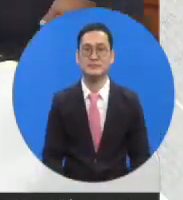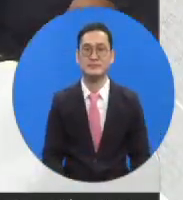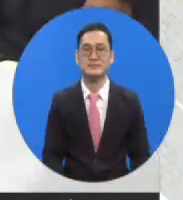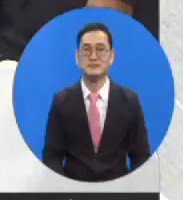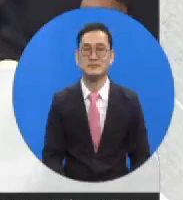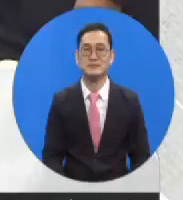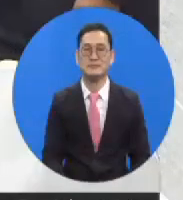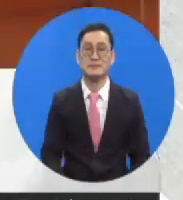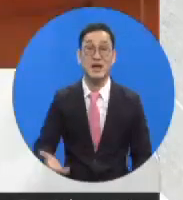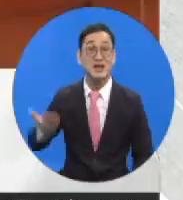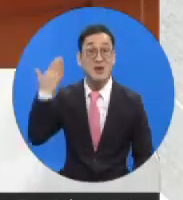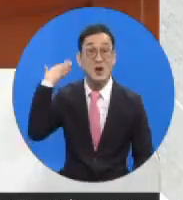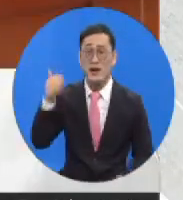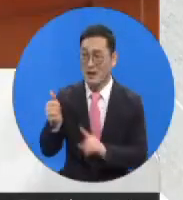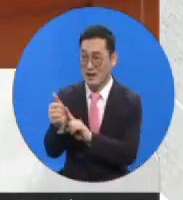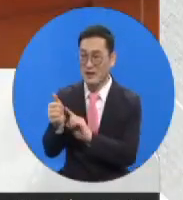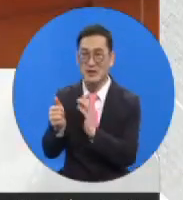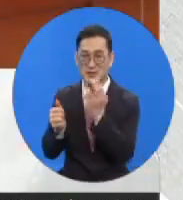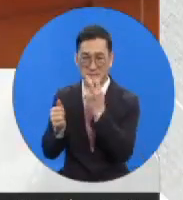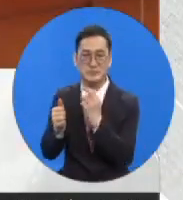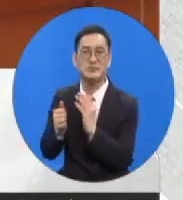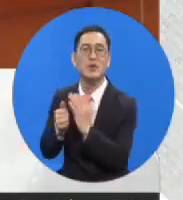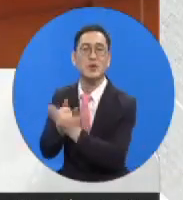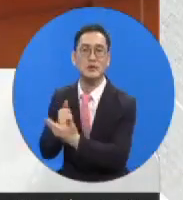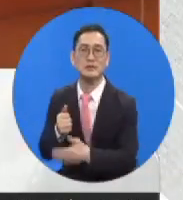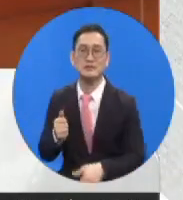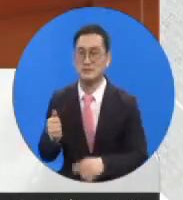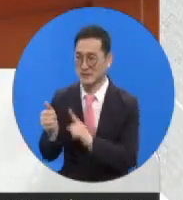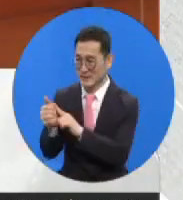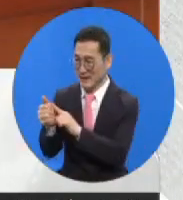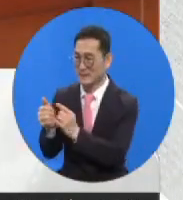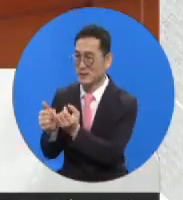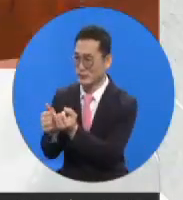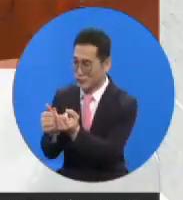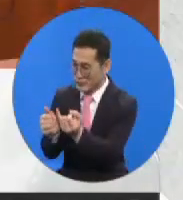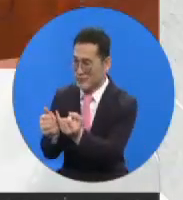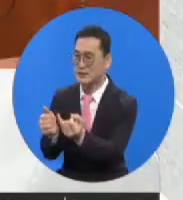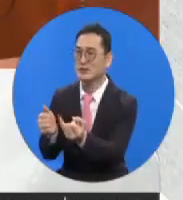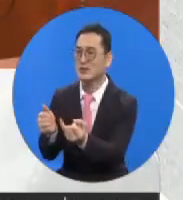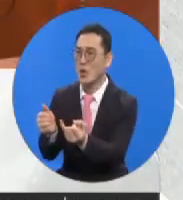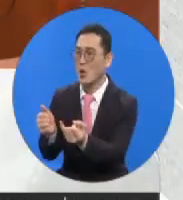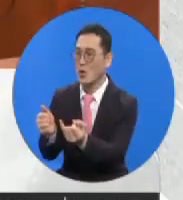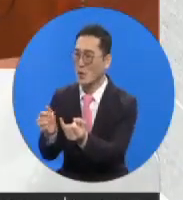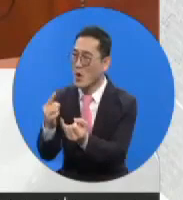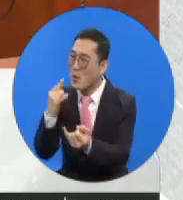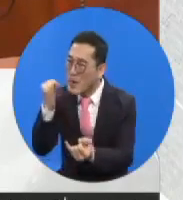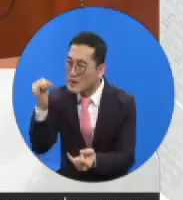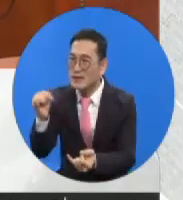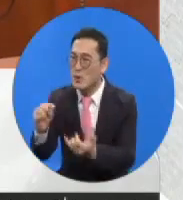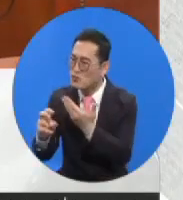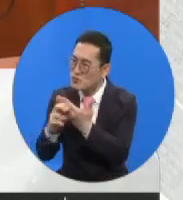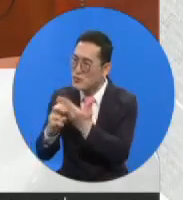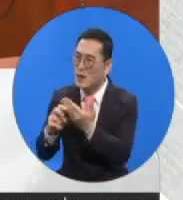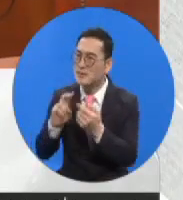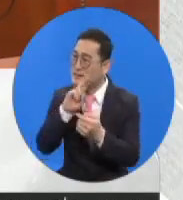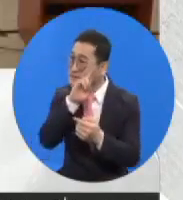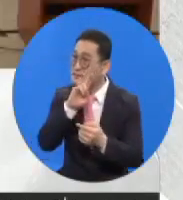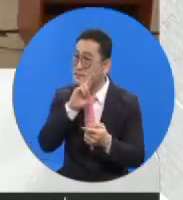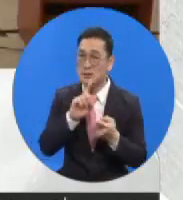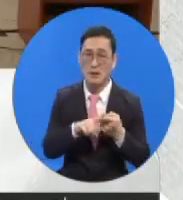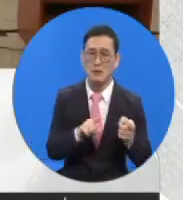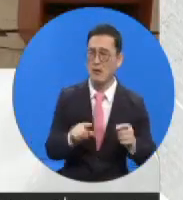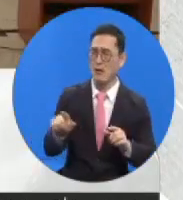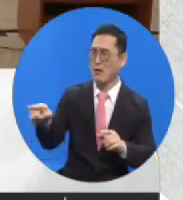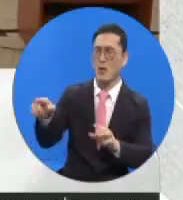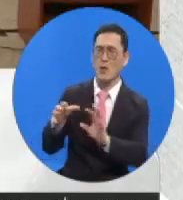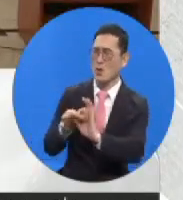더군다나 본인의 장모랄지 부인이랄지 이런 관계에 대해서는 별거 아니다. 더군다나 또 8년 전에 있었던 용산 세무서장과